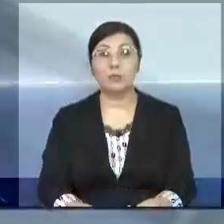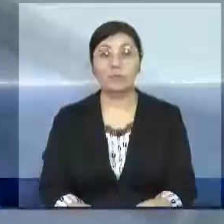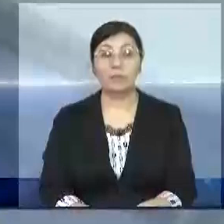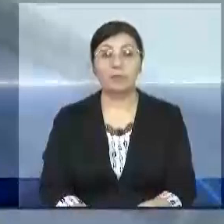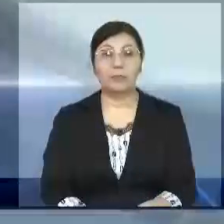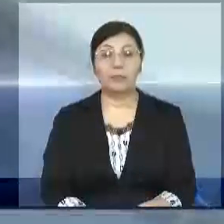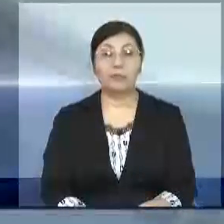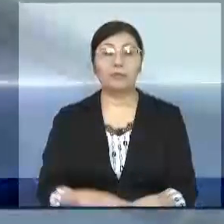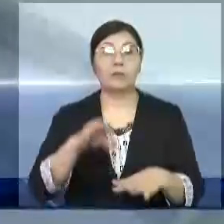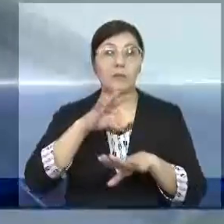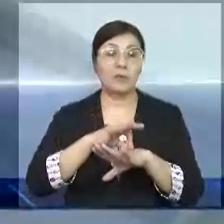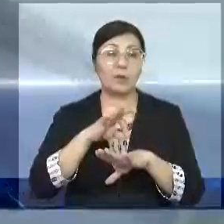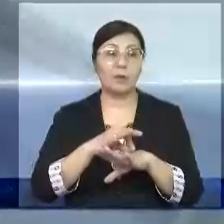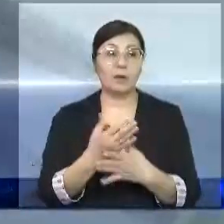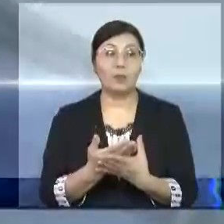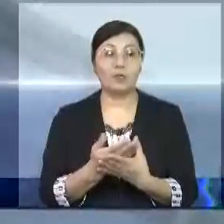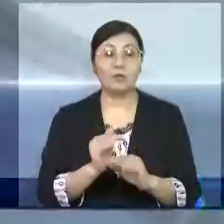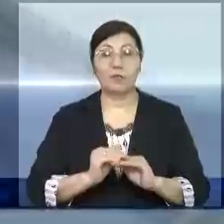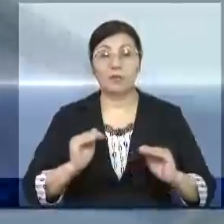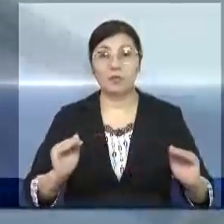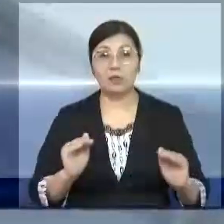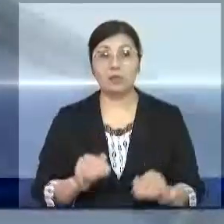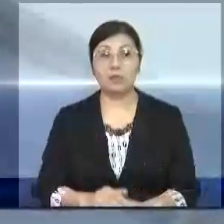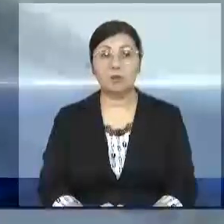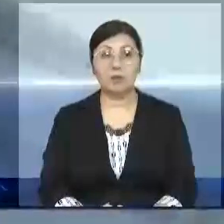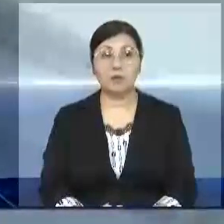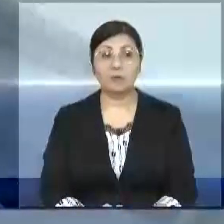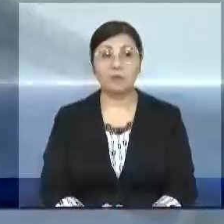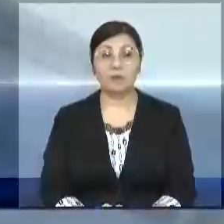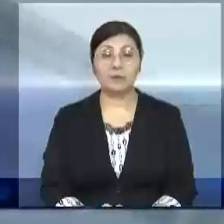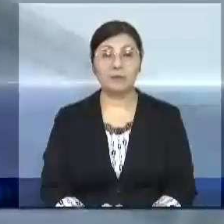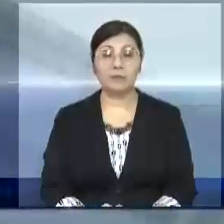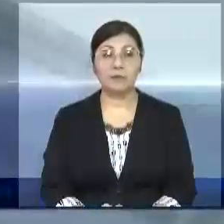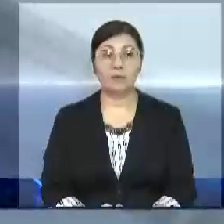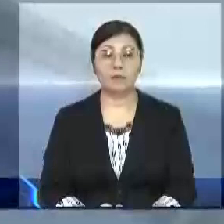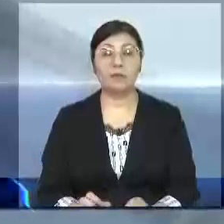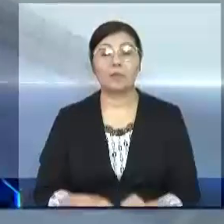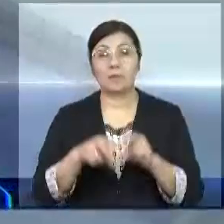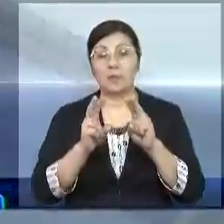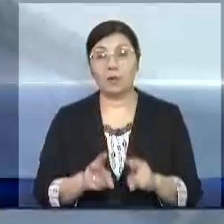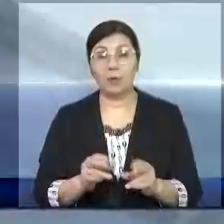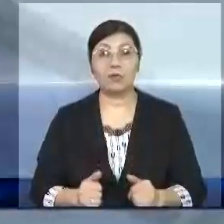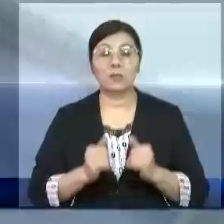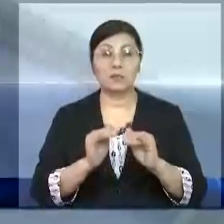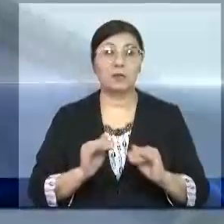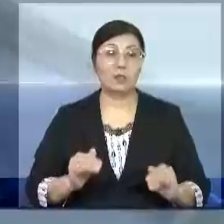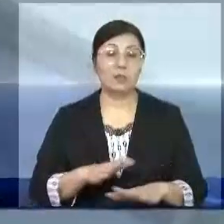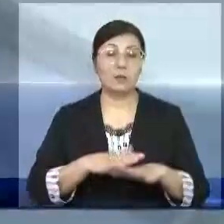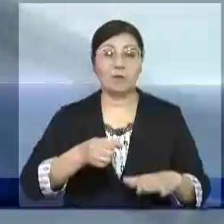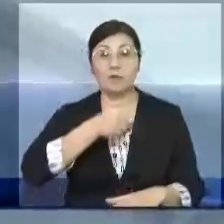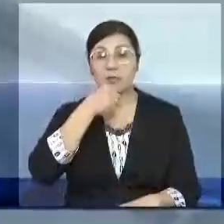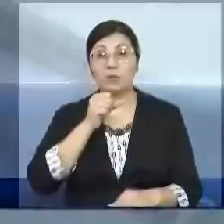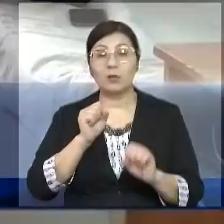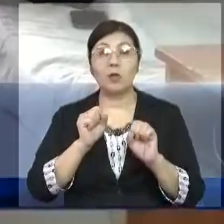Конечно, заболевают в основном дети, опасность представляет для детей, но и взрослые тоже